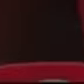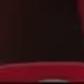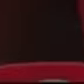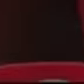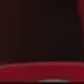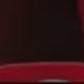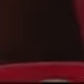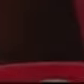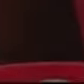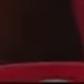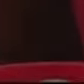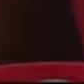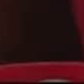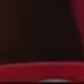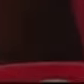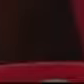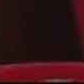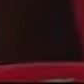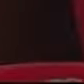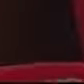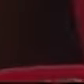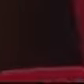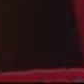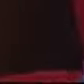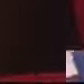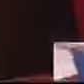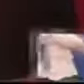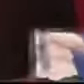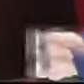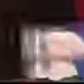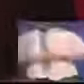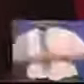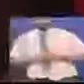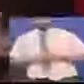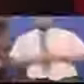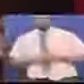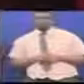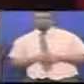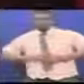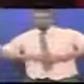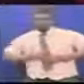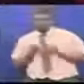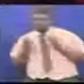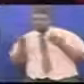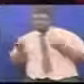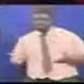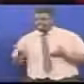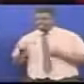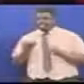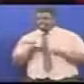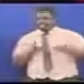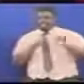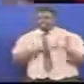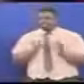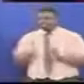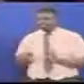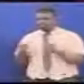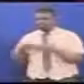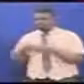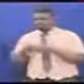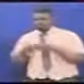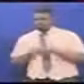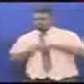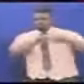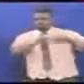akisoma Mhubiri 9 mstari wa 12, ni kwamba kifo ni mtego. Kifo humnasa mtu wakati wowote,